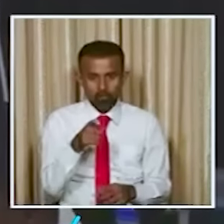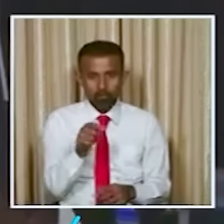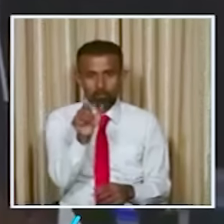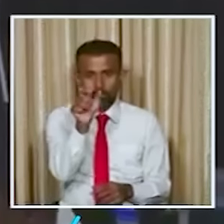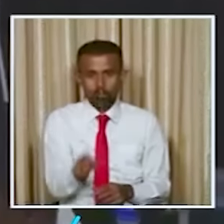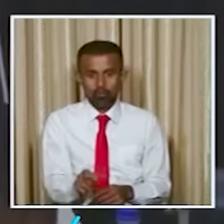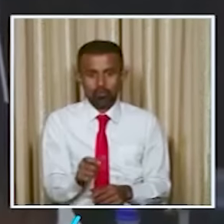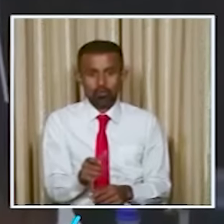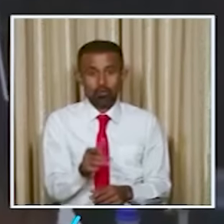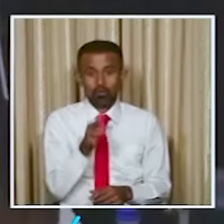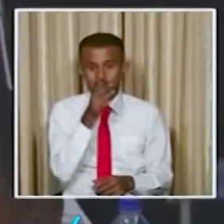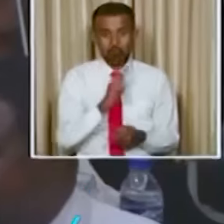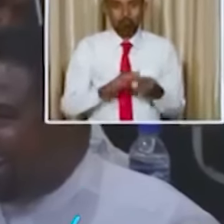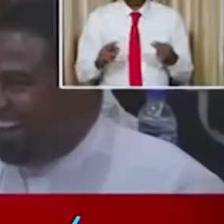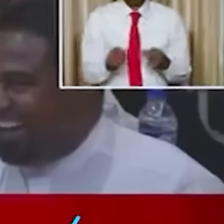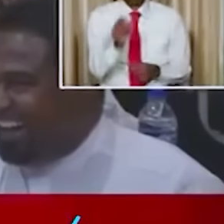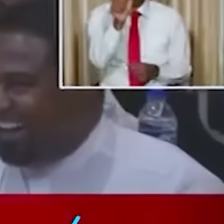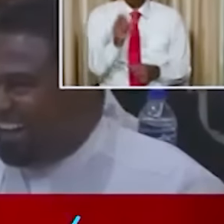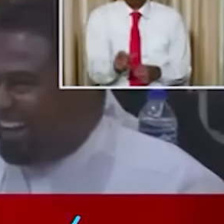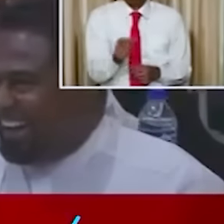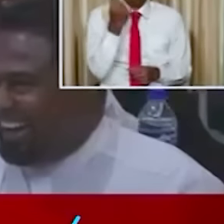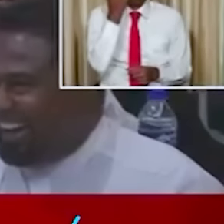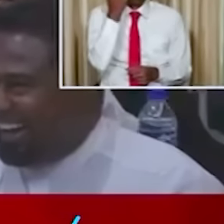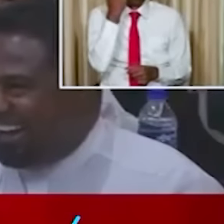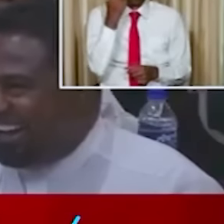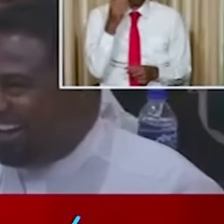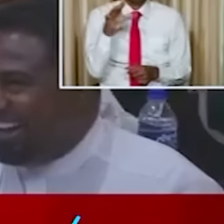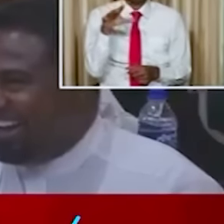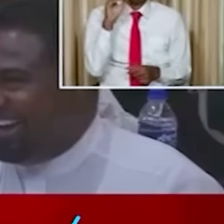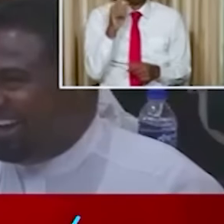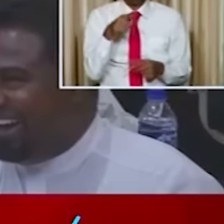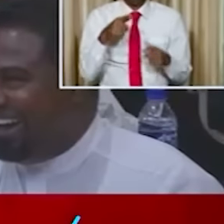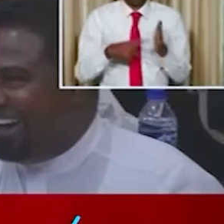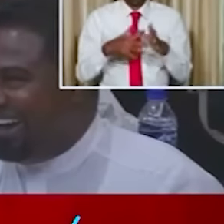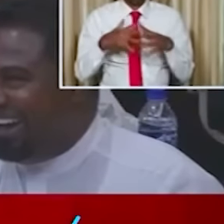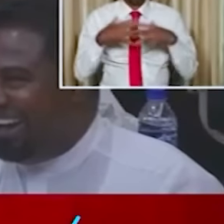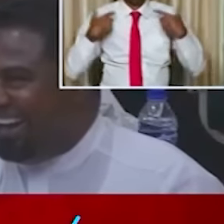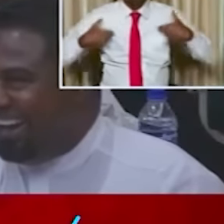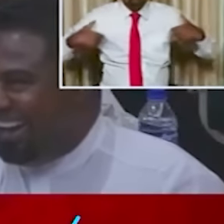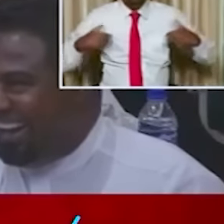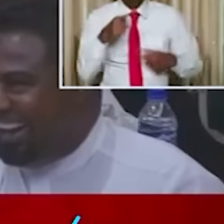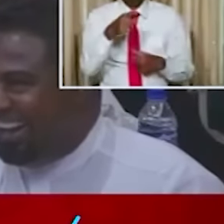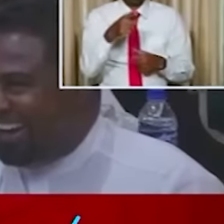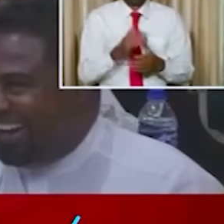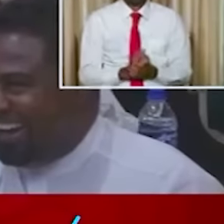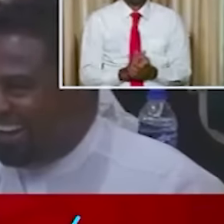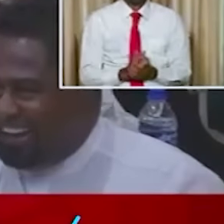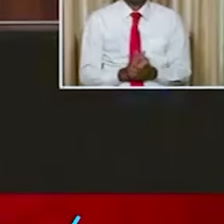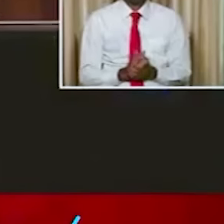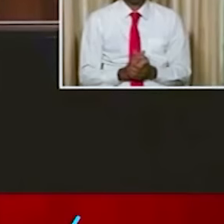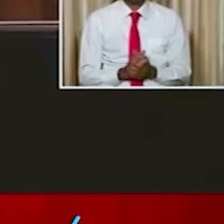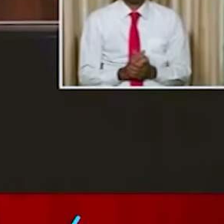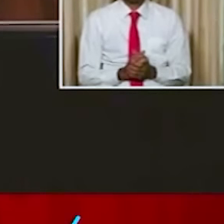ඔය මැදට යන්න එපා. ඔබතුමා ඔය මැදට යන්න එපා. හර්ෂණ මන්ත්‍රීතුමා, what's your point of order? ඔබතුමා නීති කැටි සර්, point of